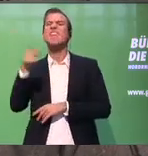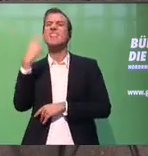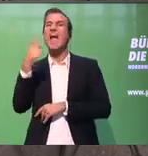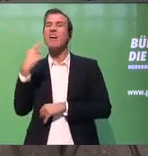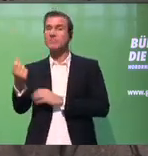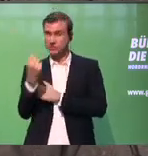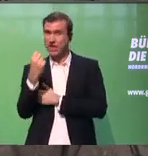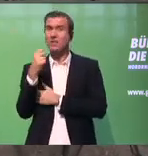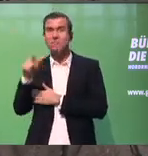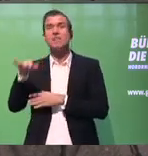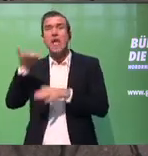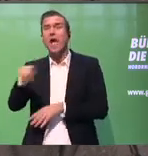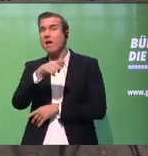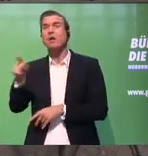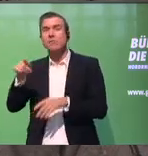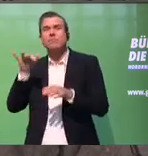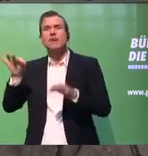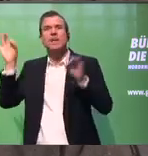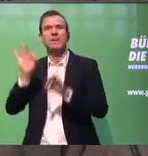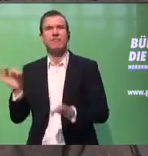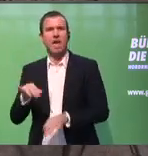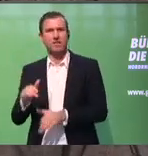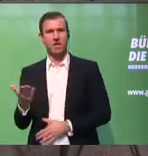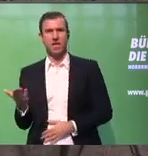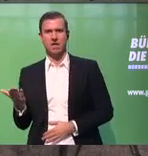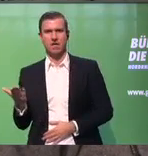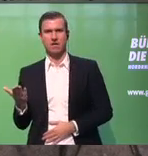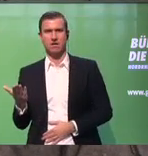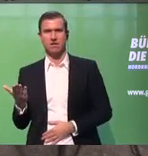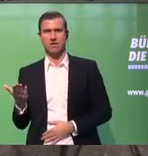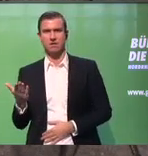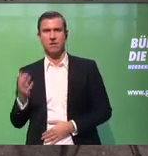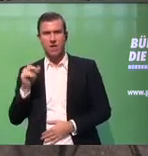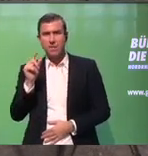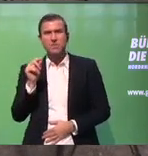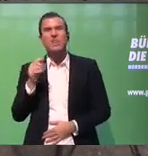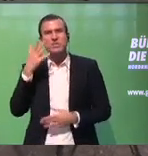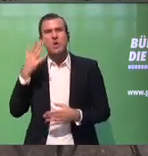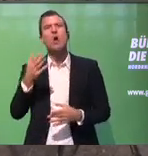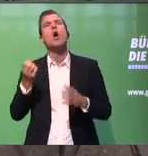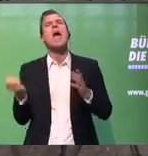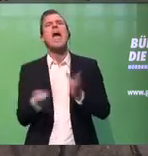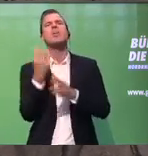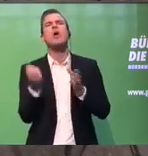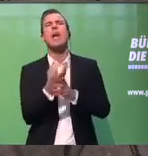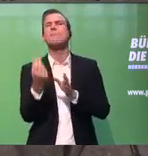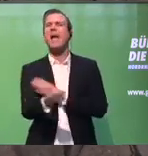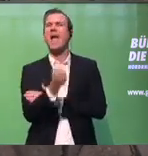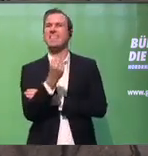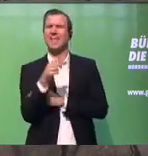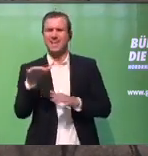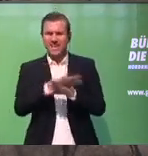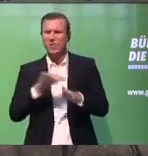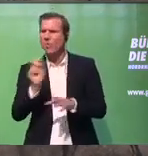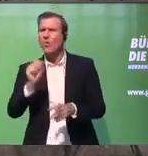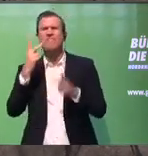NRW-Windkraftstandorte potenziell gefährdet. Das heißt, die Schlüsselbranche der Erneuerbaren, ja,